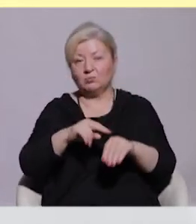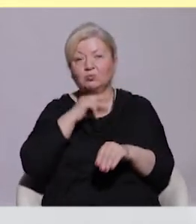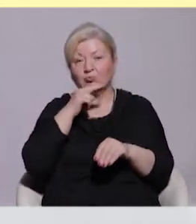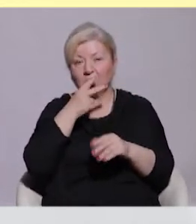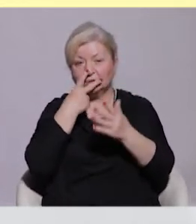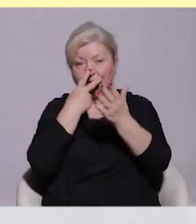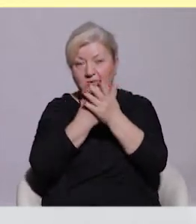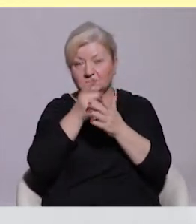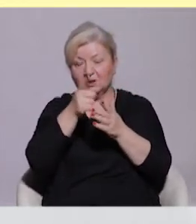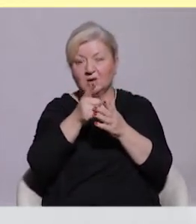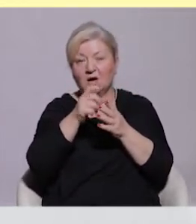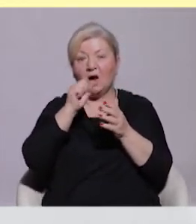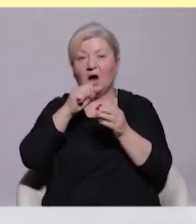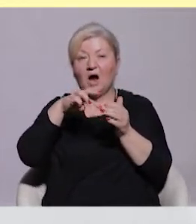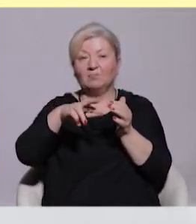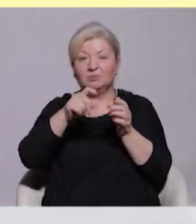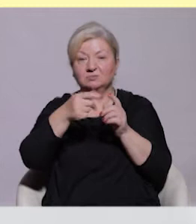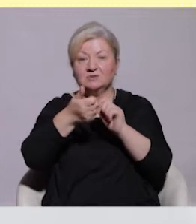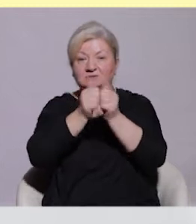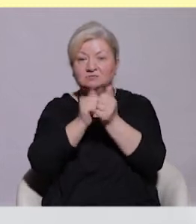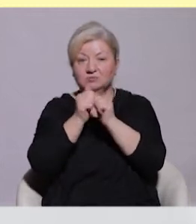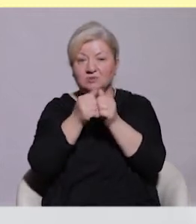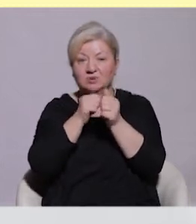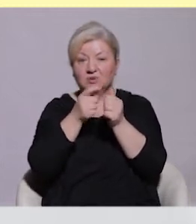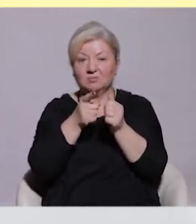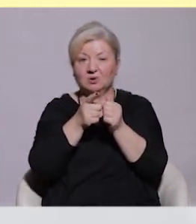ყურადღება მიაქციეთ, რომ ამპლიტუდის ცვლილება არ იწვევს თავისთავად